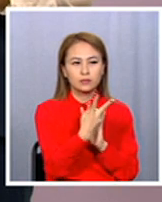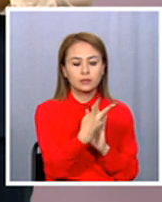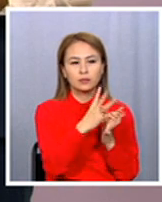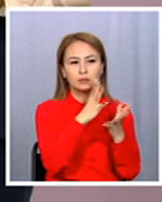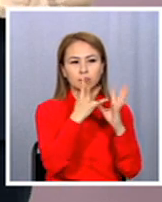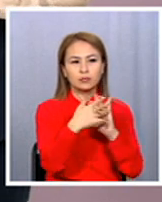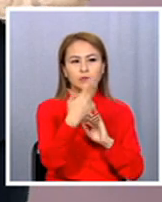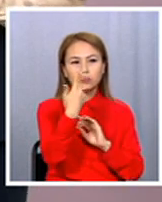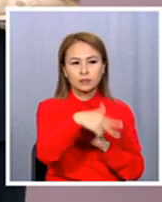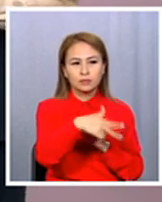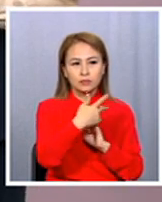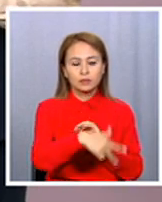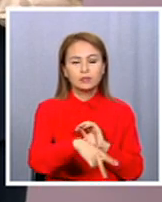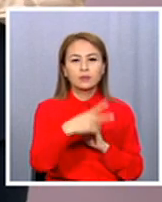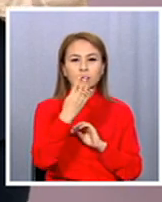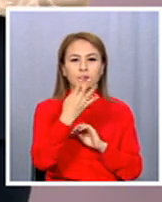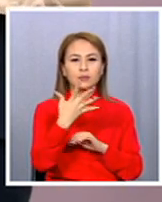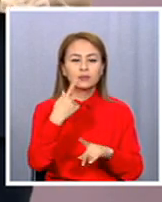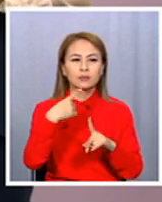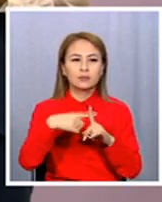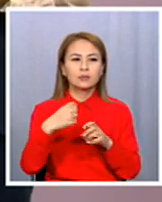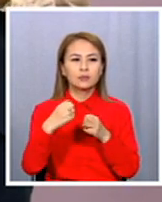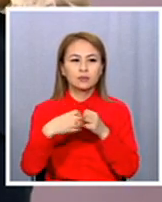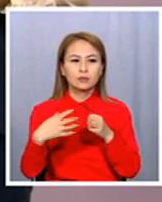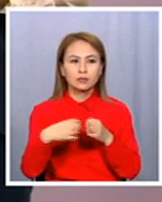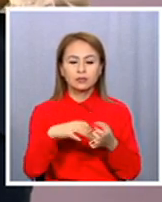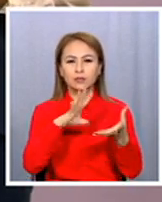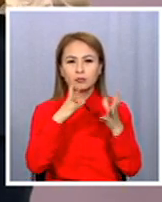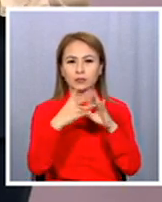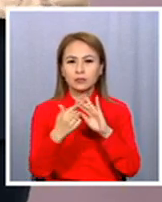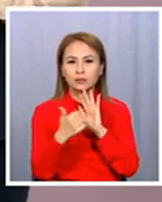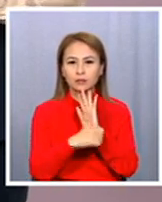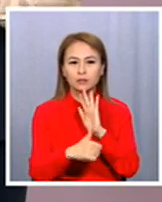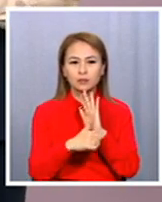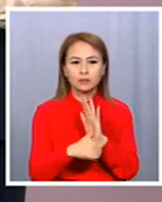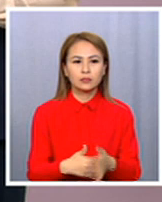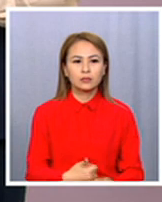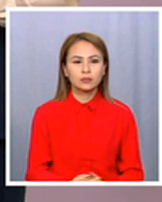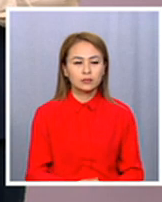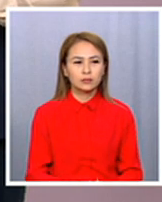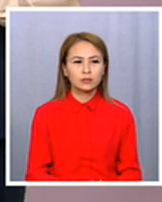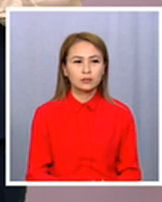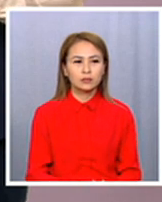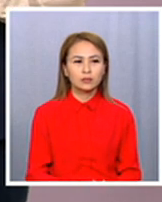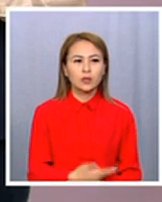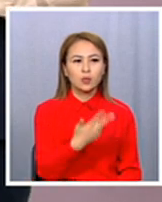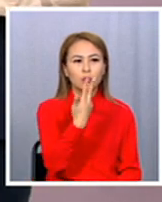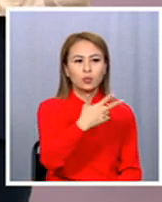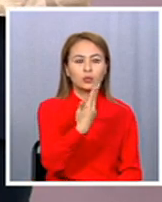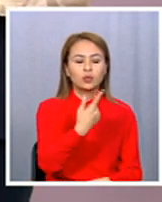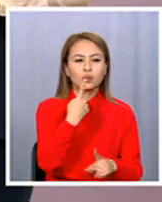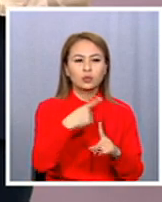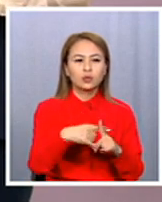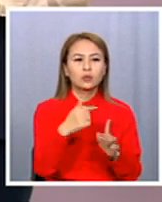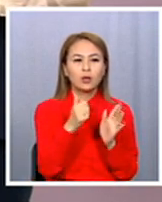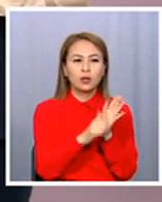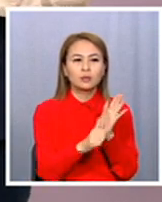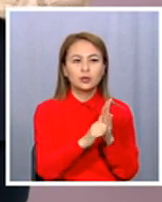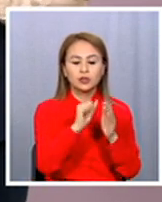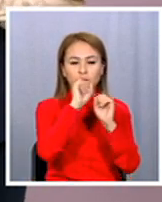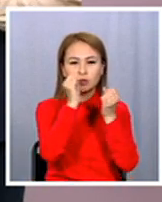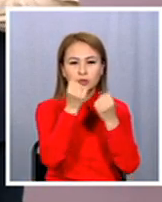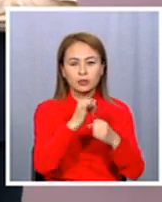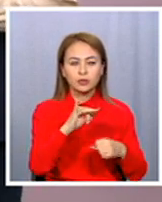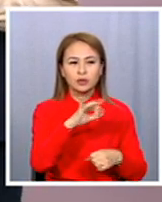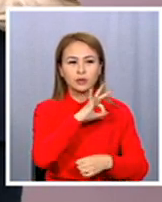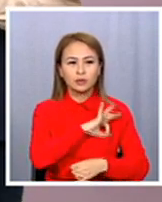30-ға тең, ал 45 пен 15 санын қосындысы 60-ға тең. 30 бен 60-ты қосқан жылдам әрі